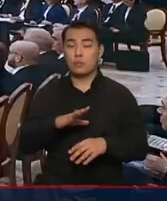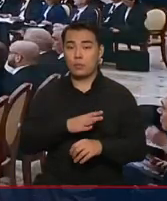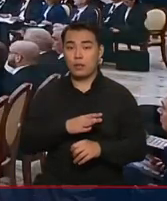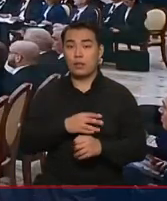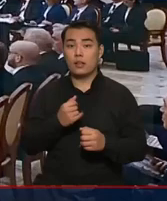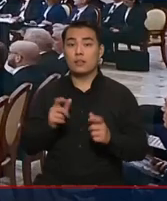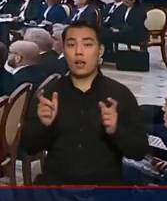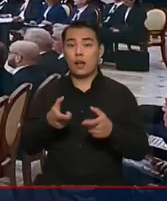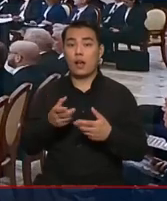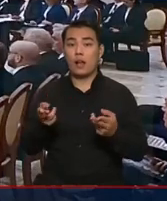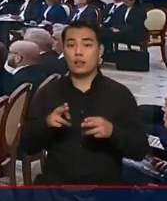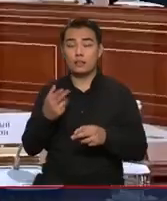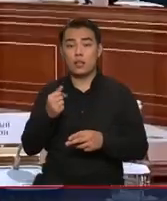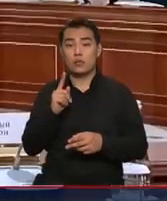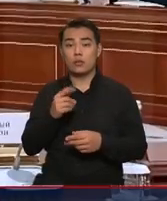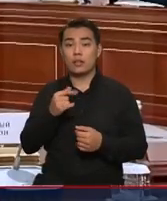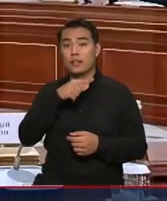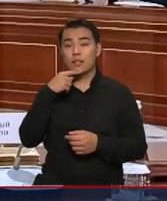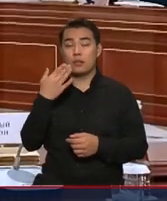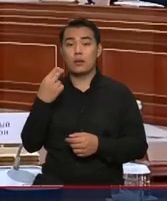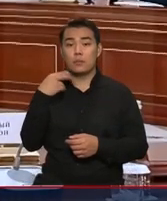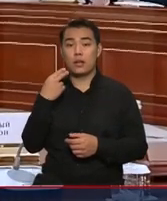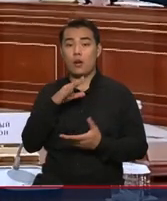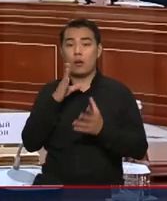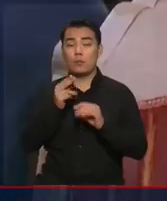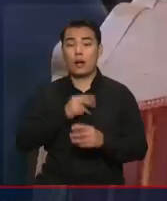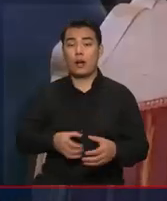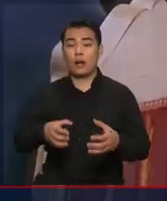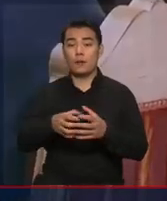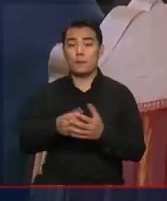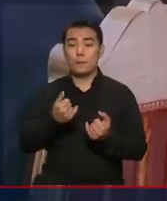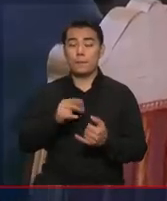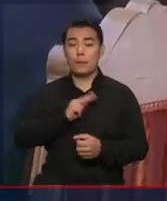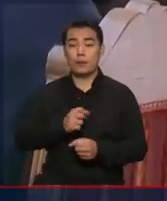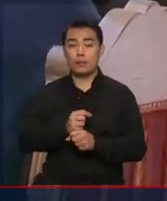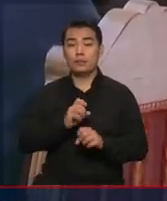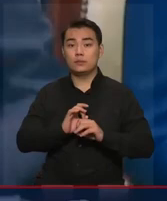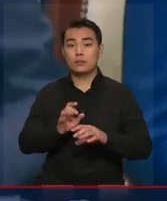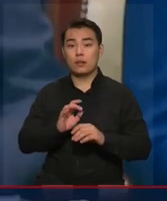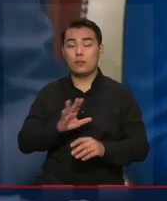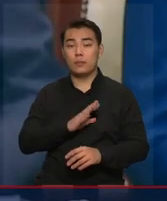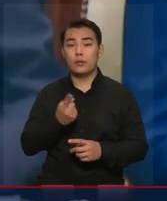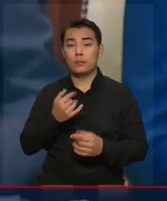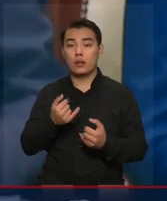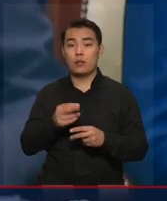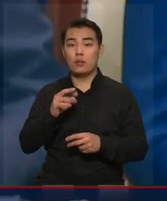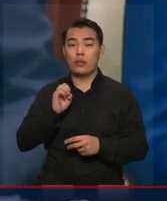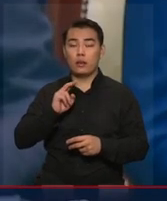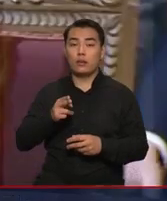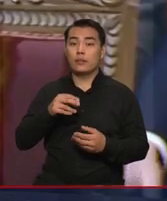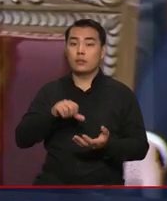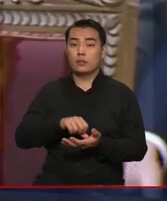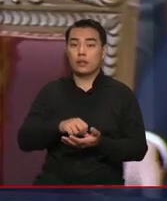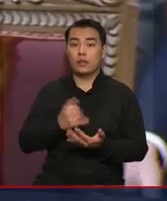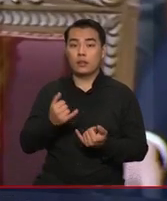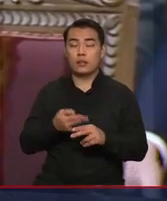Санкцияның астында қалса да сыр бермеген Ресей президенті әріптестерімен биылды нәтижелі түйіндеген жеткізді. Себебі одаққа қатысушыларды саясат